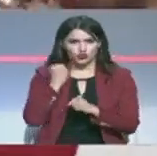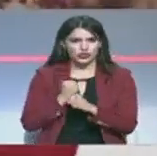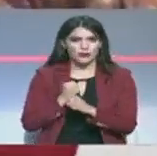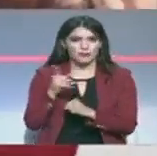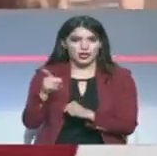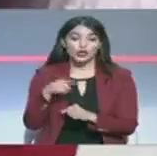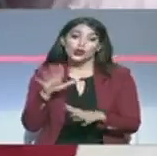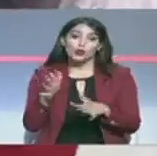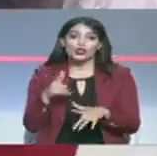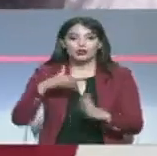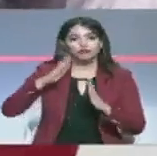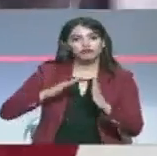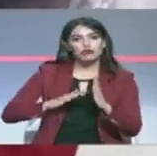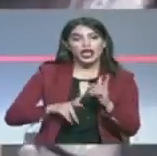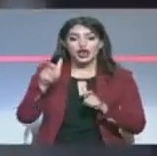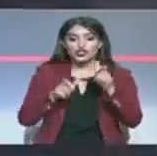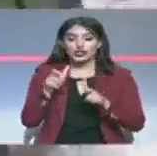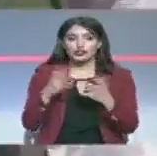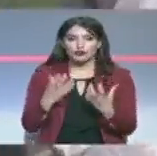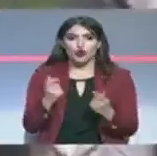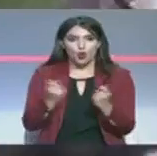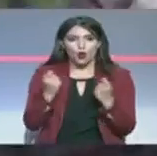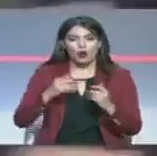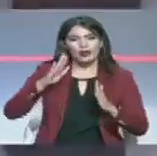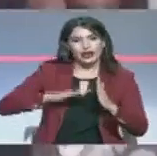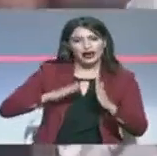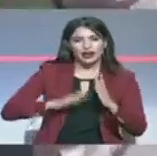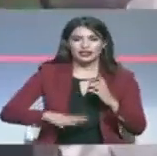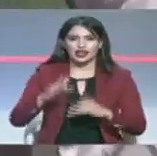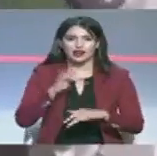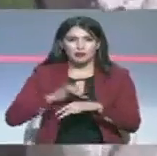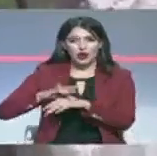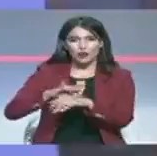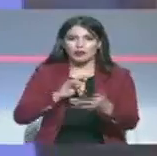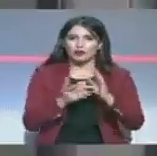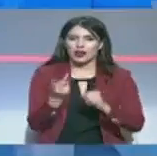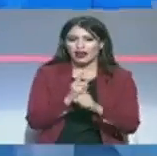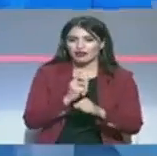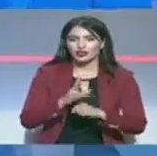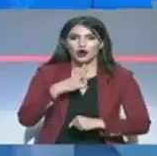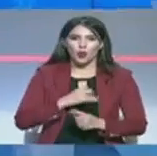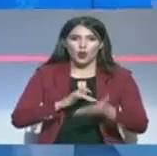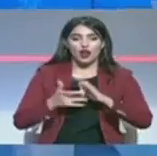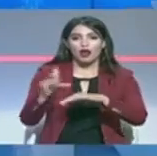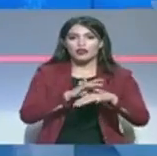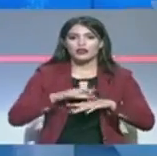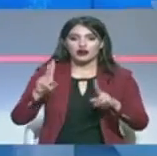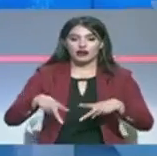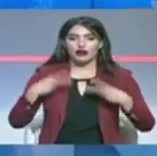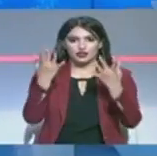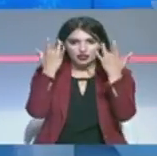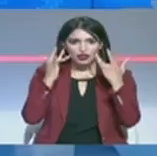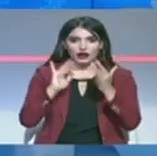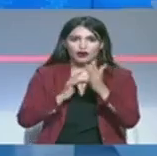هذا الخيار يهون على متابعيه آلام وهموم التي أثقلت سكان العالم بهذا الفيروس الذي أثر على الحياة